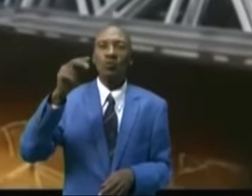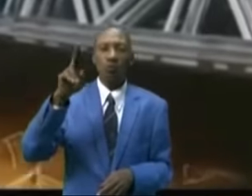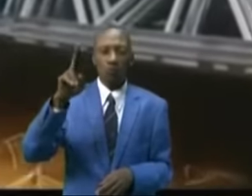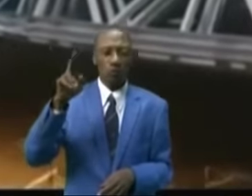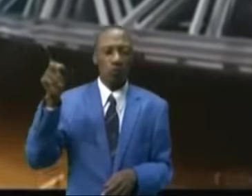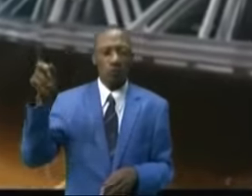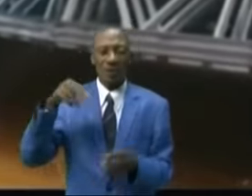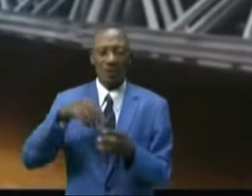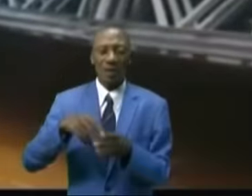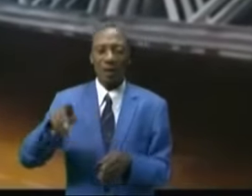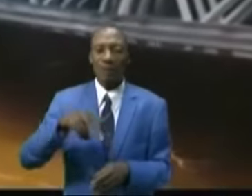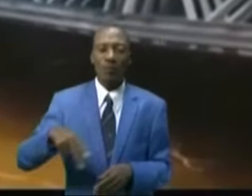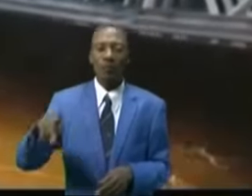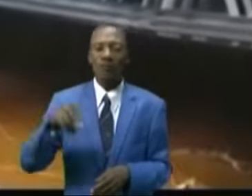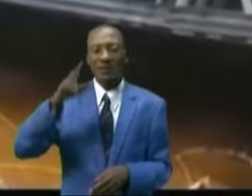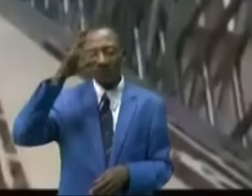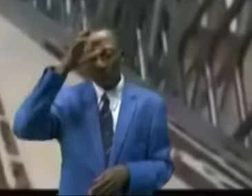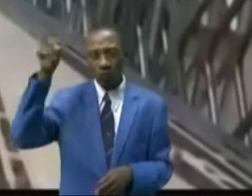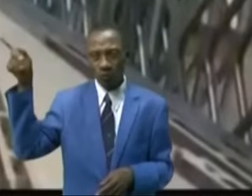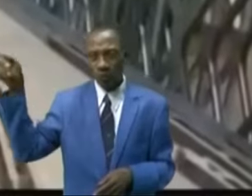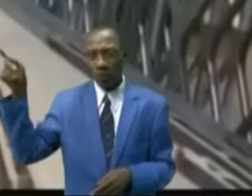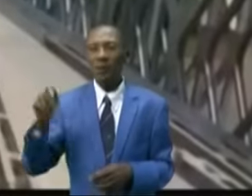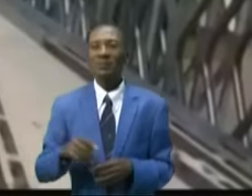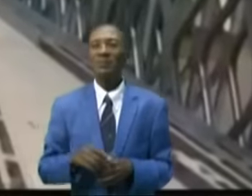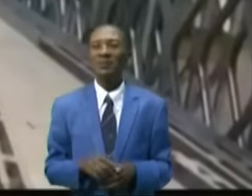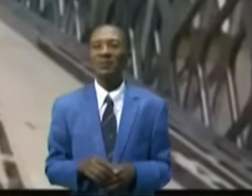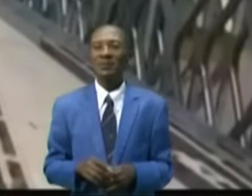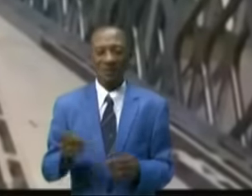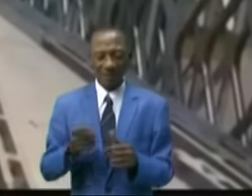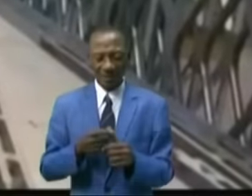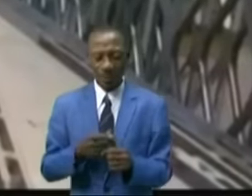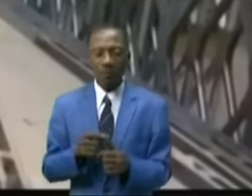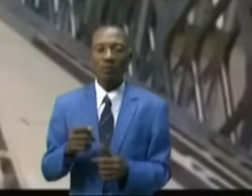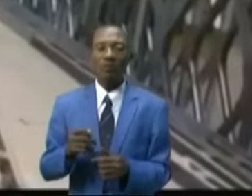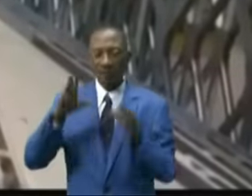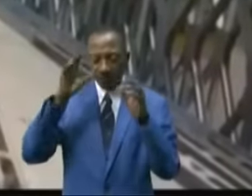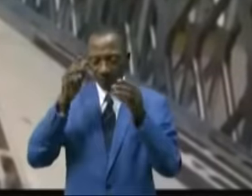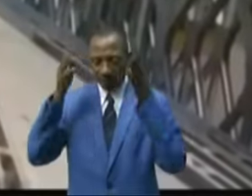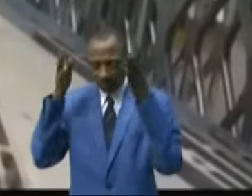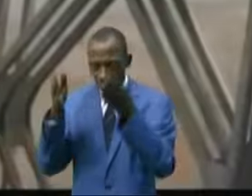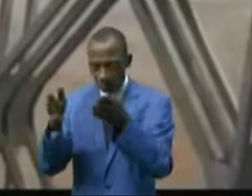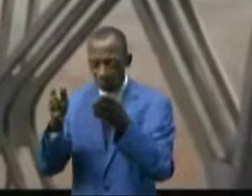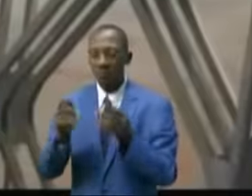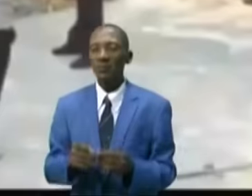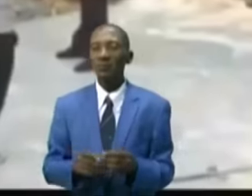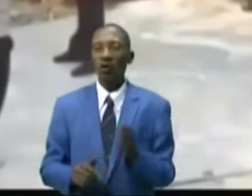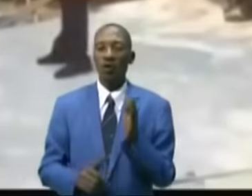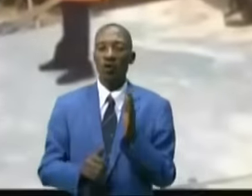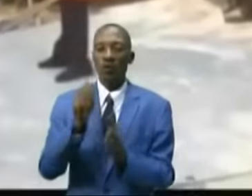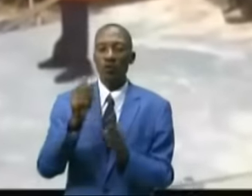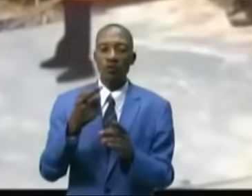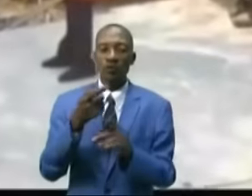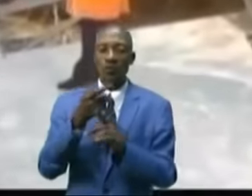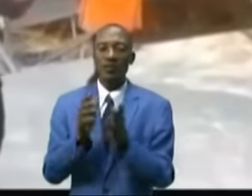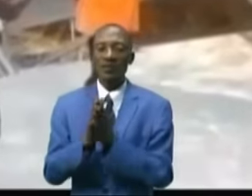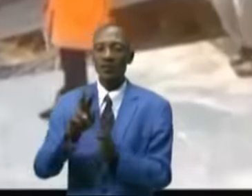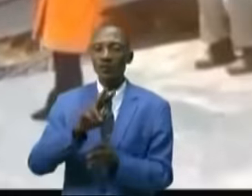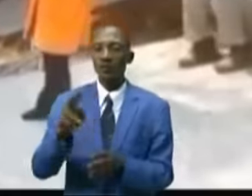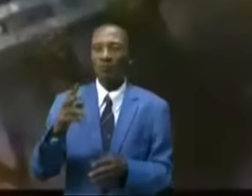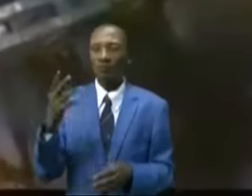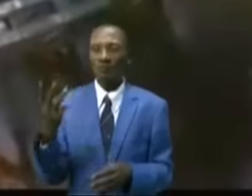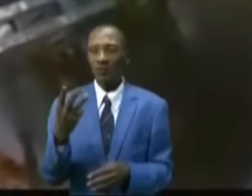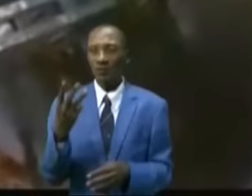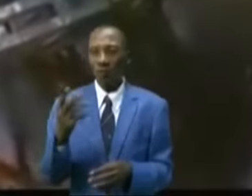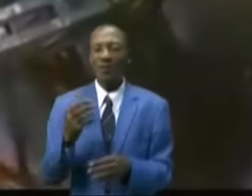lots. L'exécution de ces travaux de construction avait démarré le 11 octobre 2023 pour être suspendu le 22